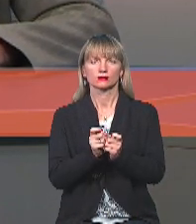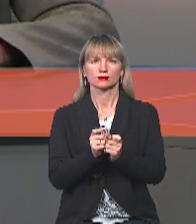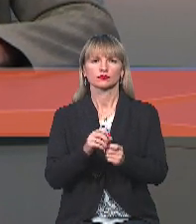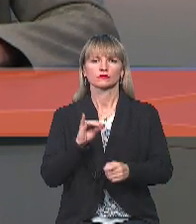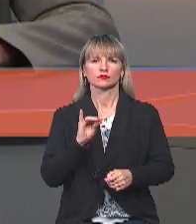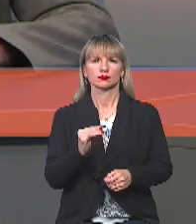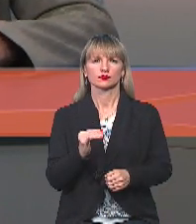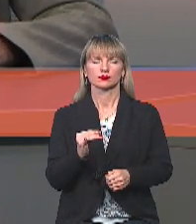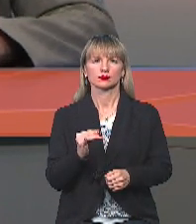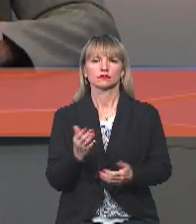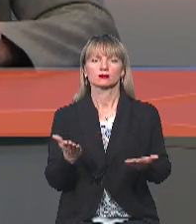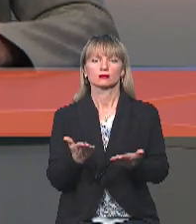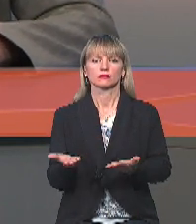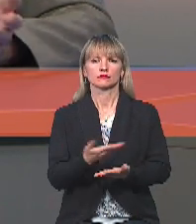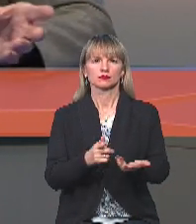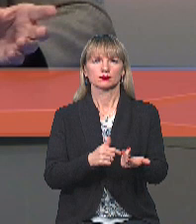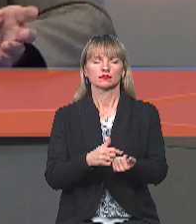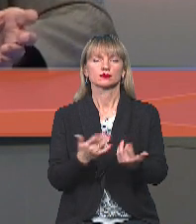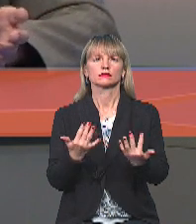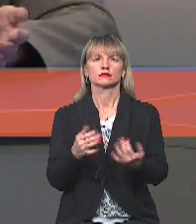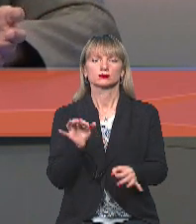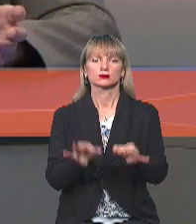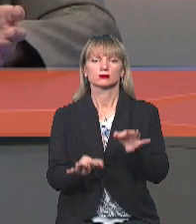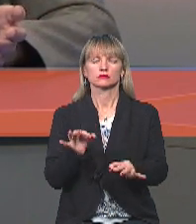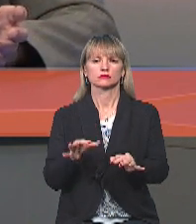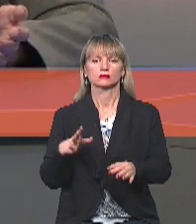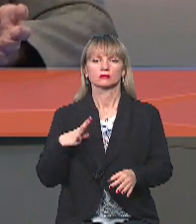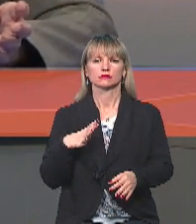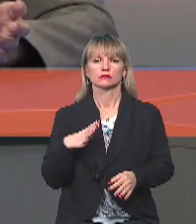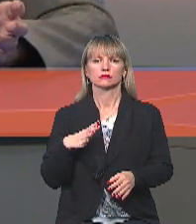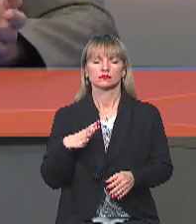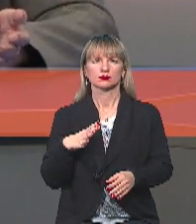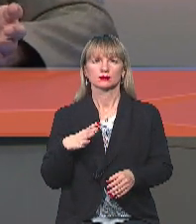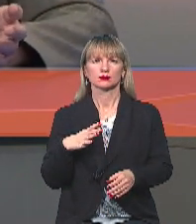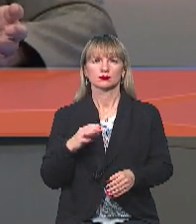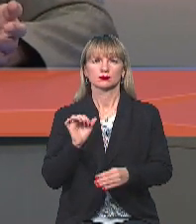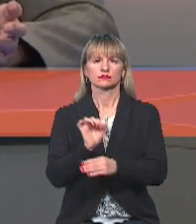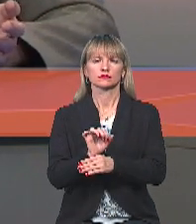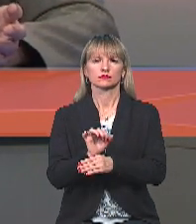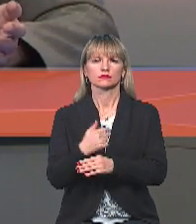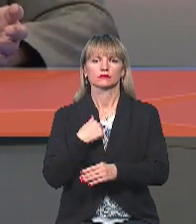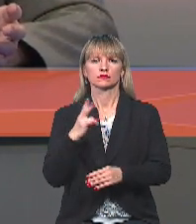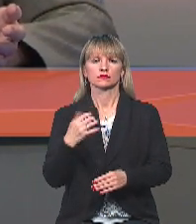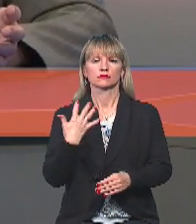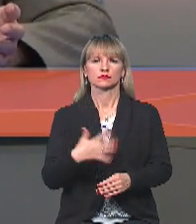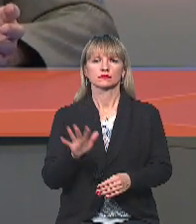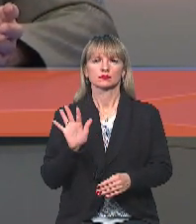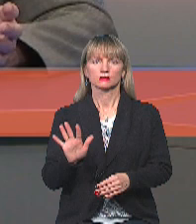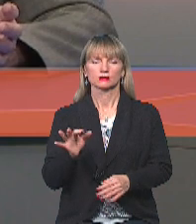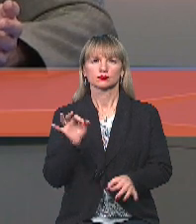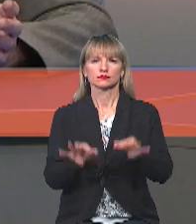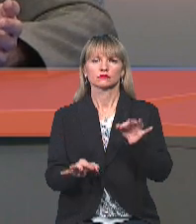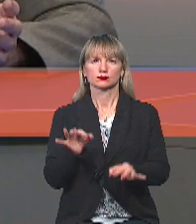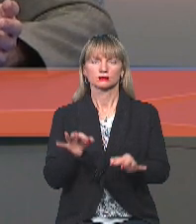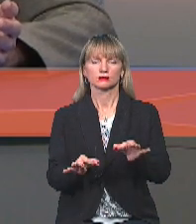І якось ми порахували, скільки ж судових засідань було. Ну, зупинилися на 55-му